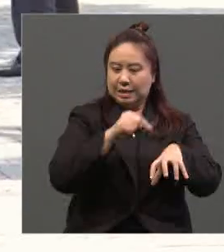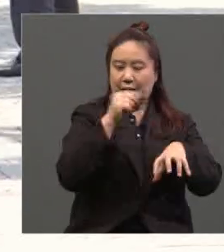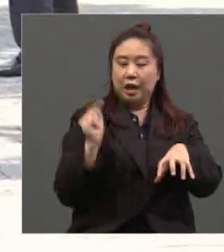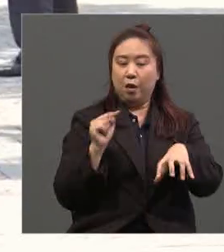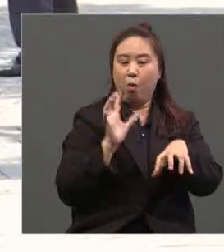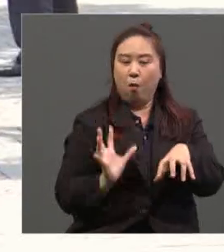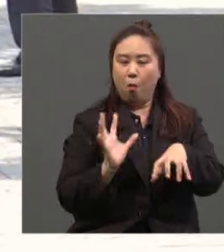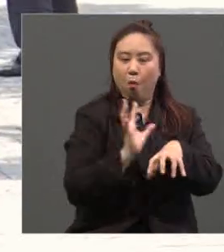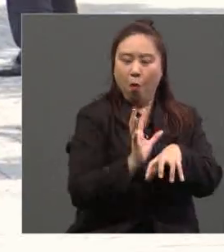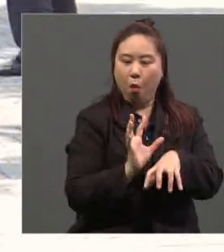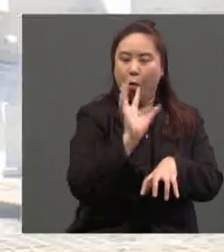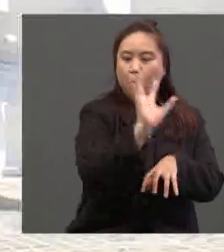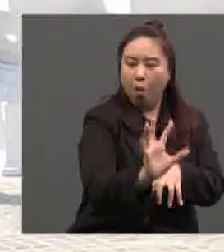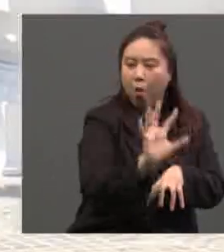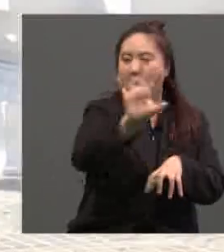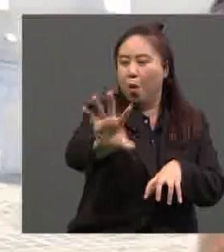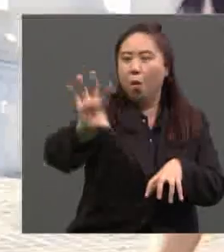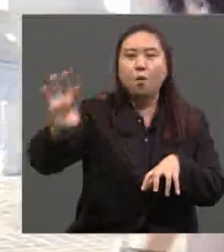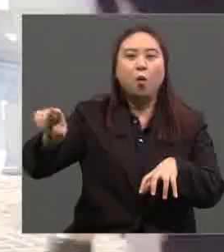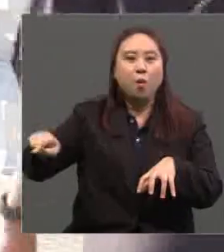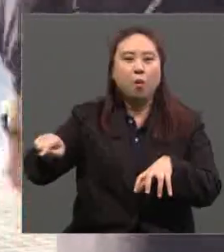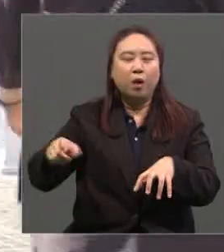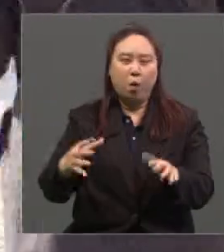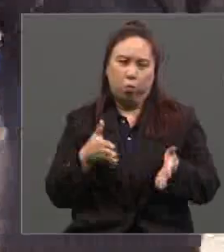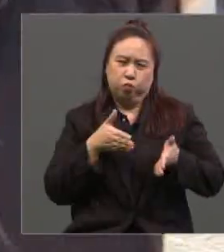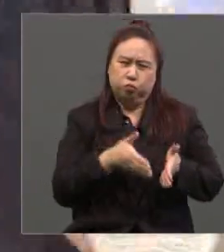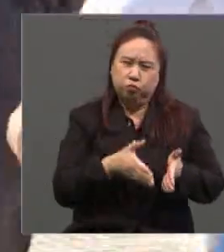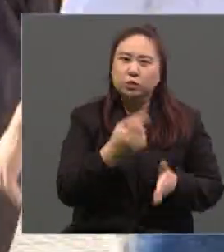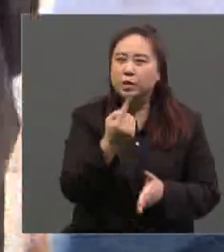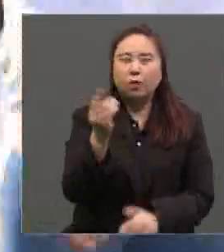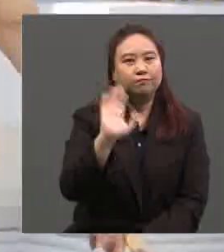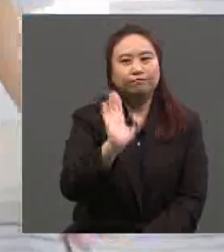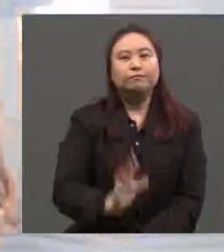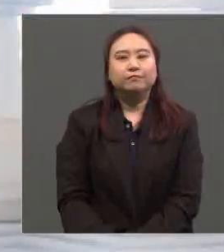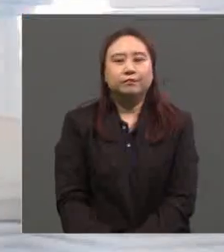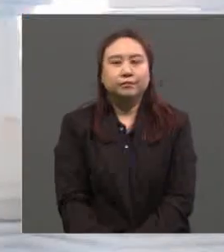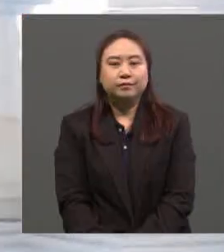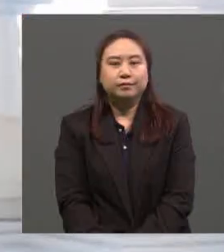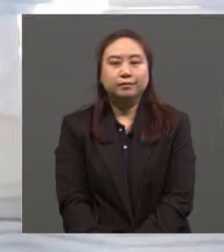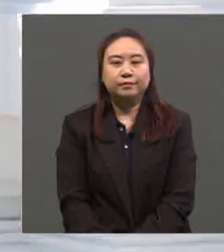ก็จะช่วยนักท่องเที่ยวเนี่ยไม่กระจุกตัวอยู่ในพื้นที่ใดพื้นที่หนึ่งด้วยนะคะ